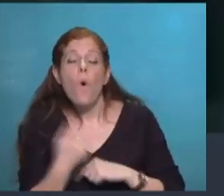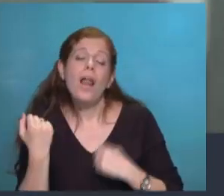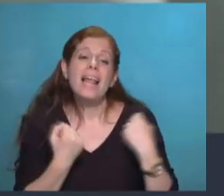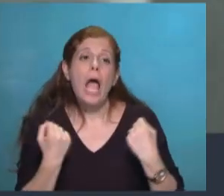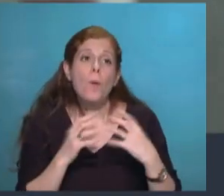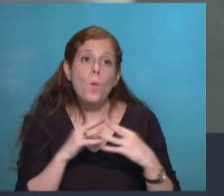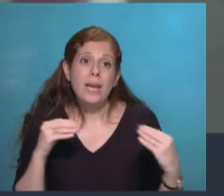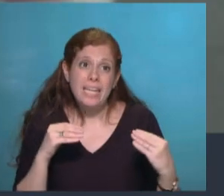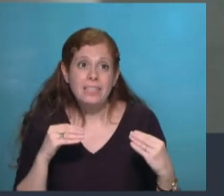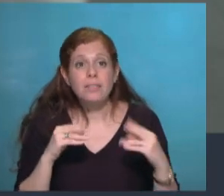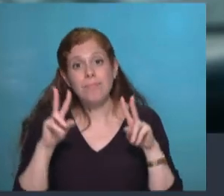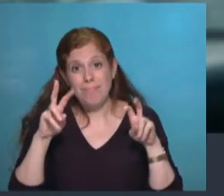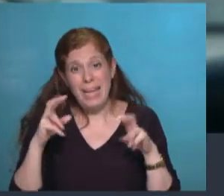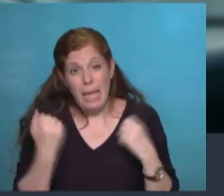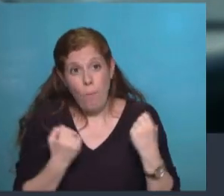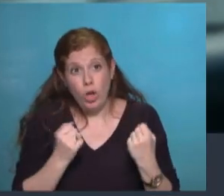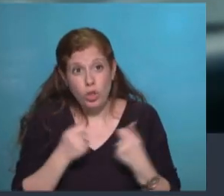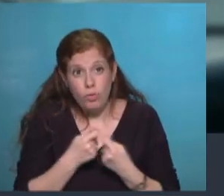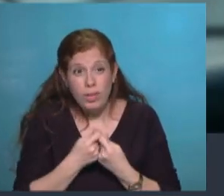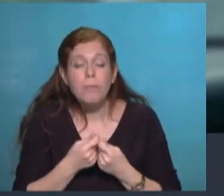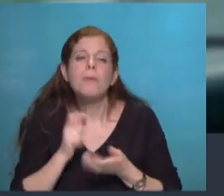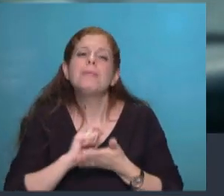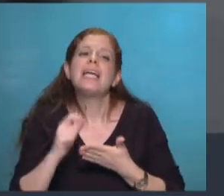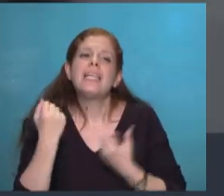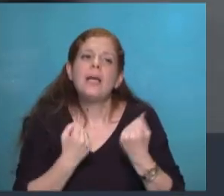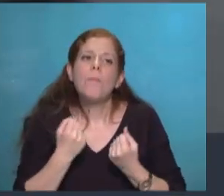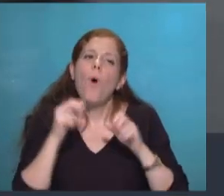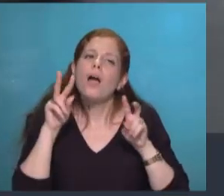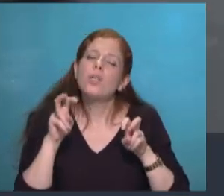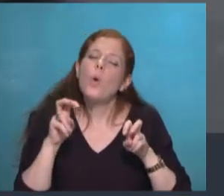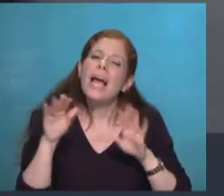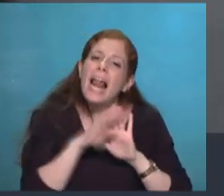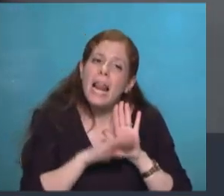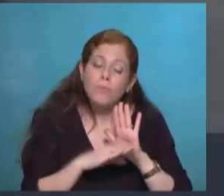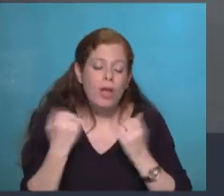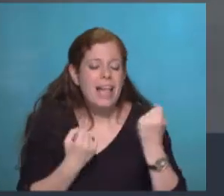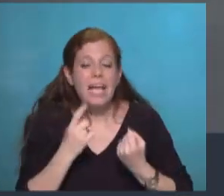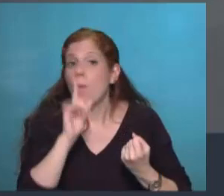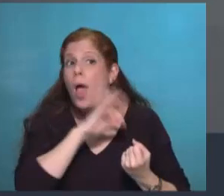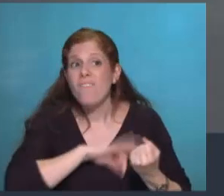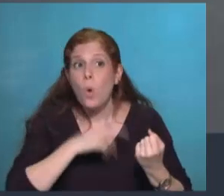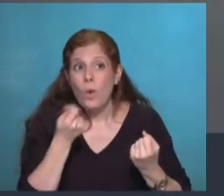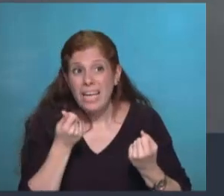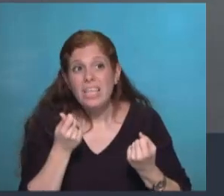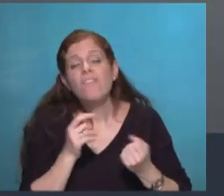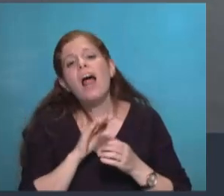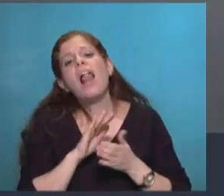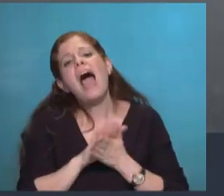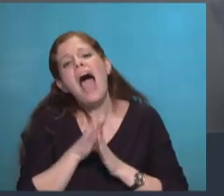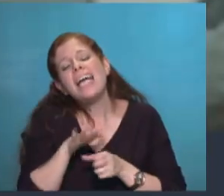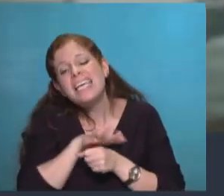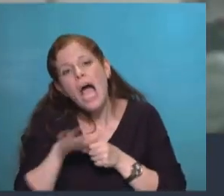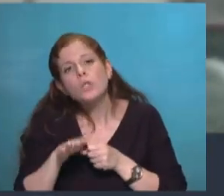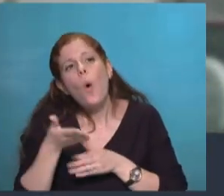של תחבורה שיתופית, הגדירו במשרד התחבורה כללים שמבדעים שהנהגים לא ירדו ירוויחו כסף, אלא רק יחסו חלק